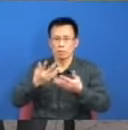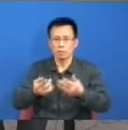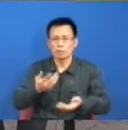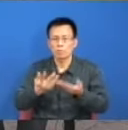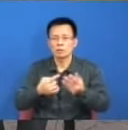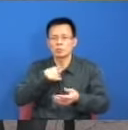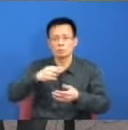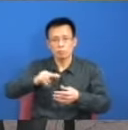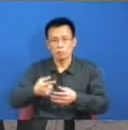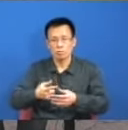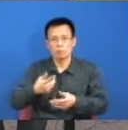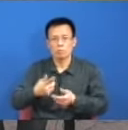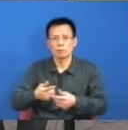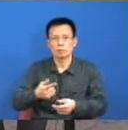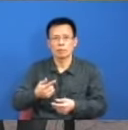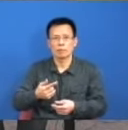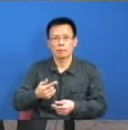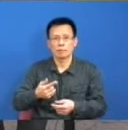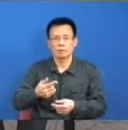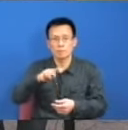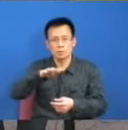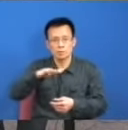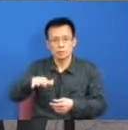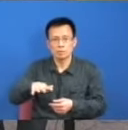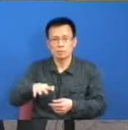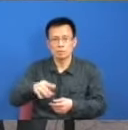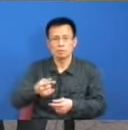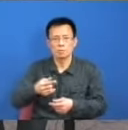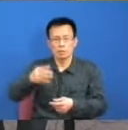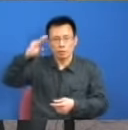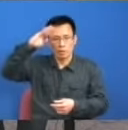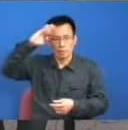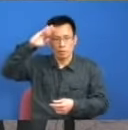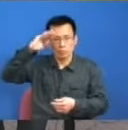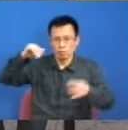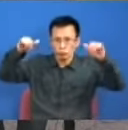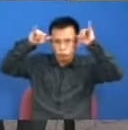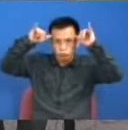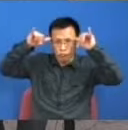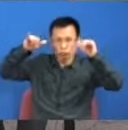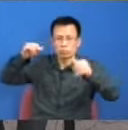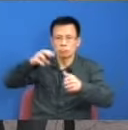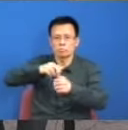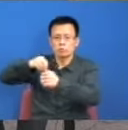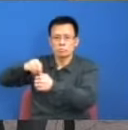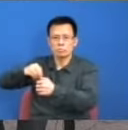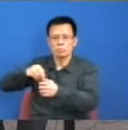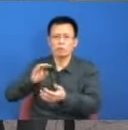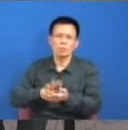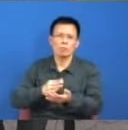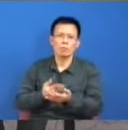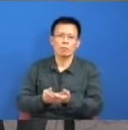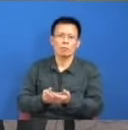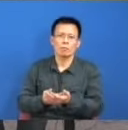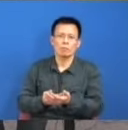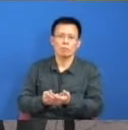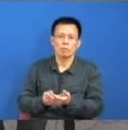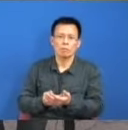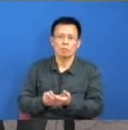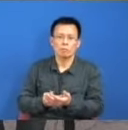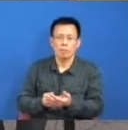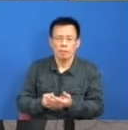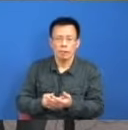絲毫掩飾不到個事件本質就係警方暴力傾向咯。 但無論如何，無論是你嗰個主